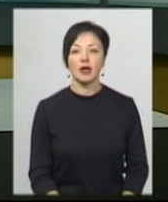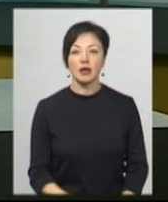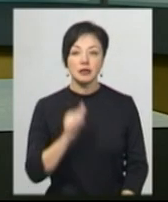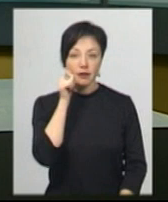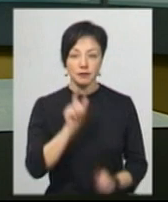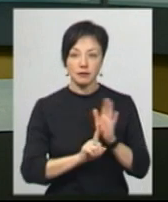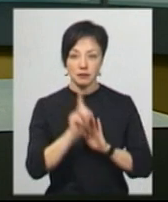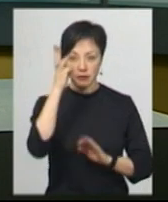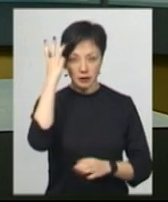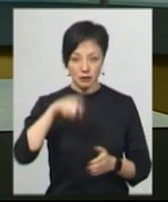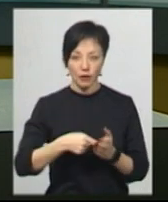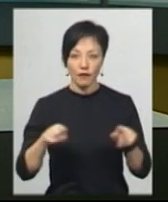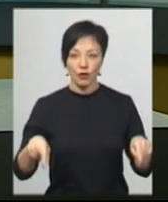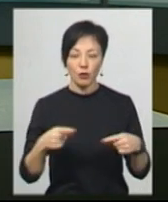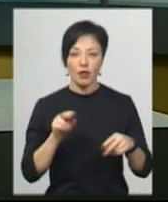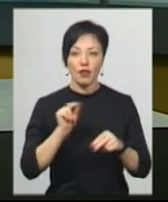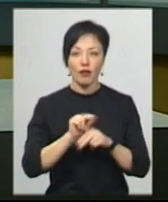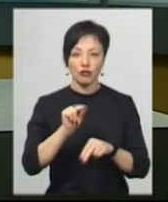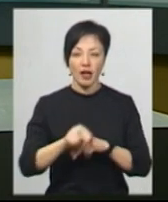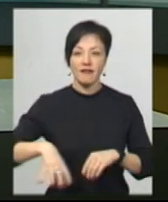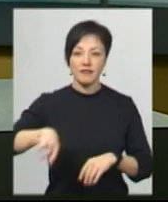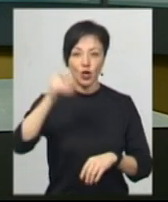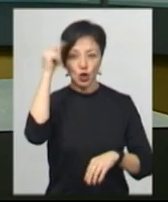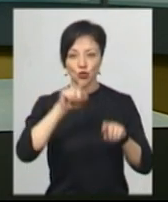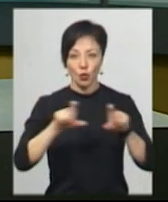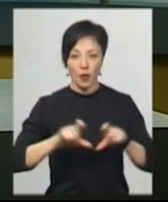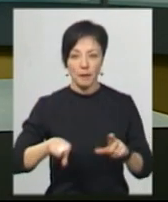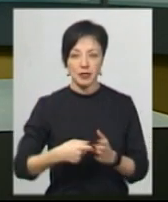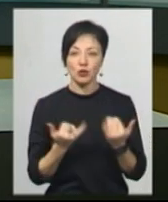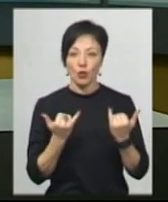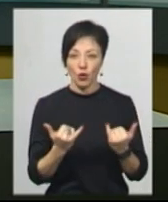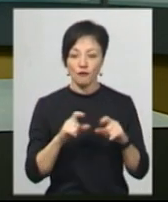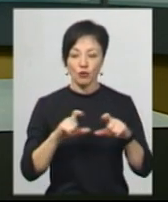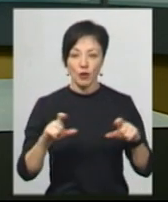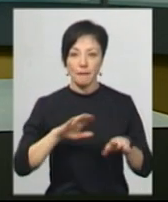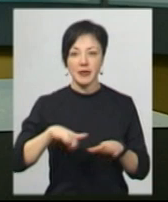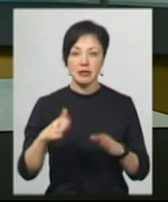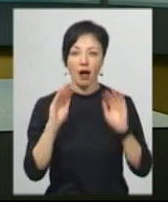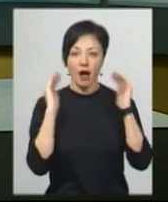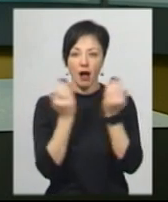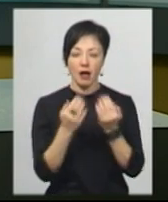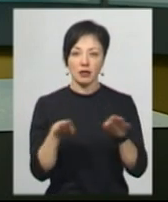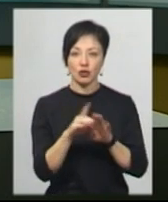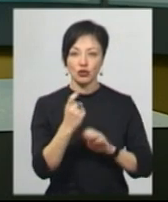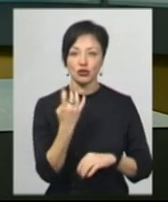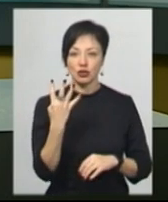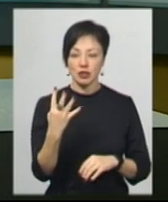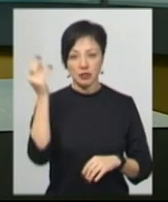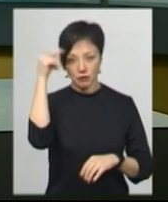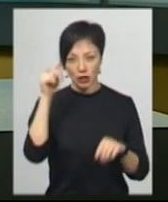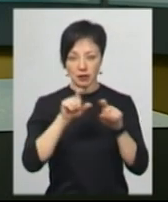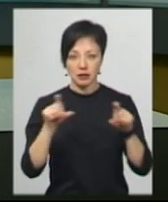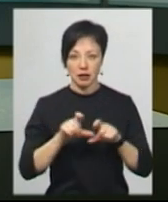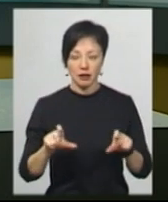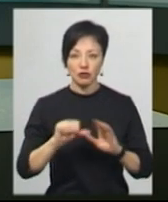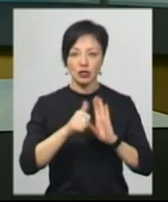Відзавтра у обласному центрі відновлюють навчання у всіх школах міста. Сьогодні ж до школи після карантину пішли учні 104 навчальних закладах